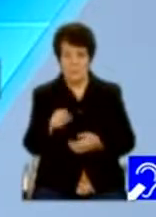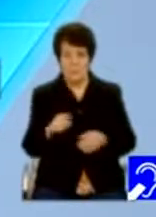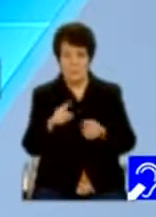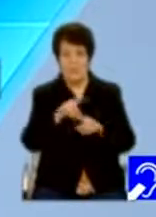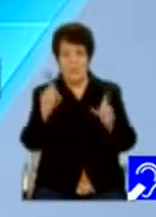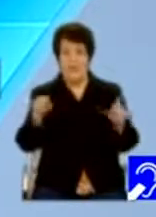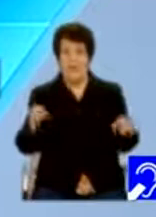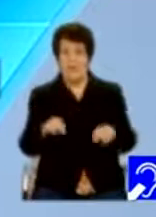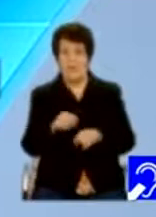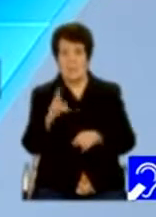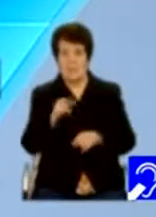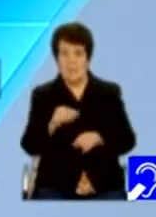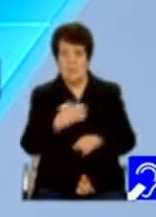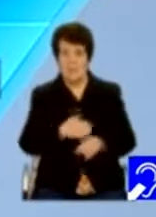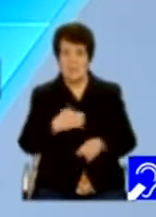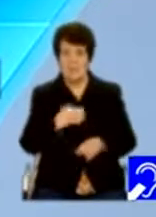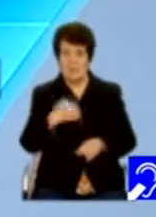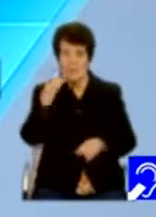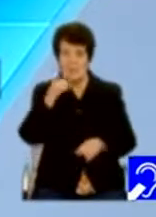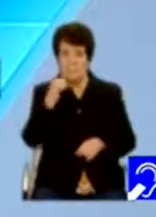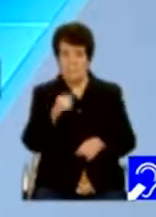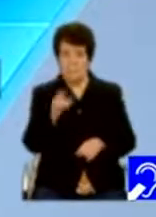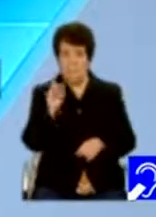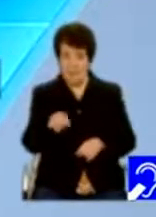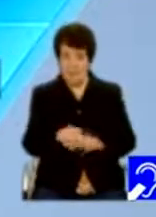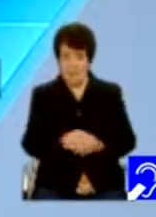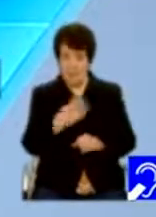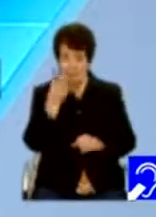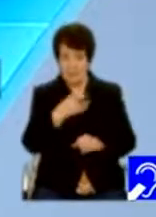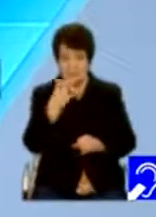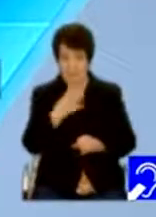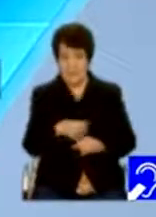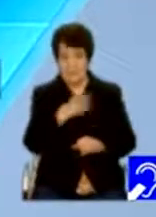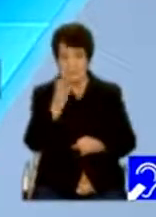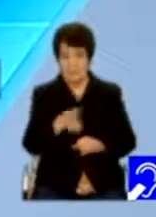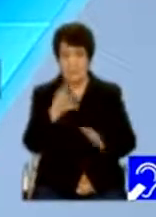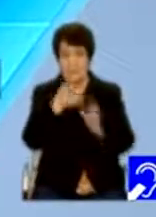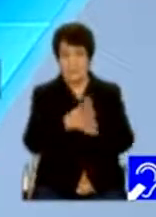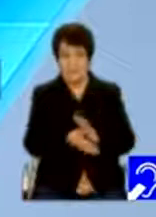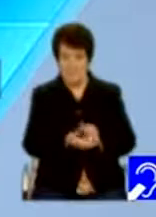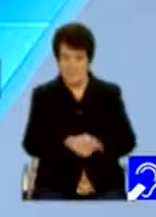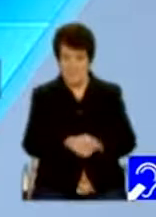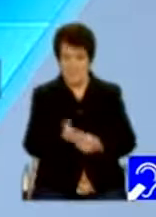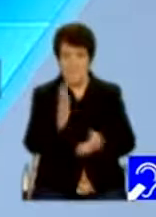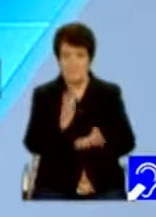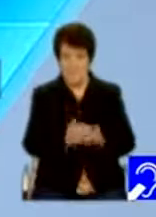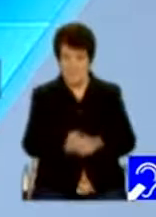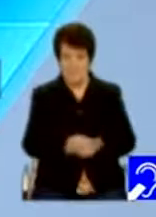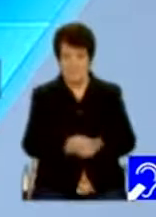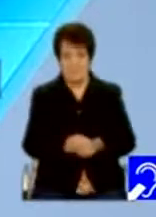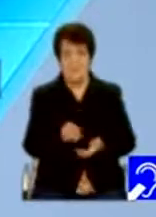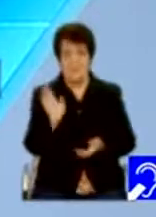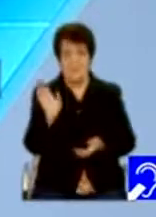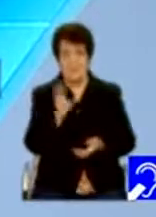diplomă de merit pentru primăria municipiului Bălți, care 4 ani consecutiv a fost transparentă și și-a recalificat